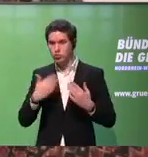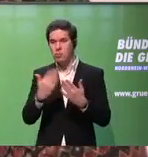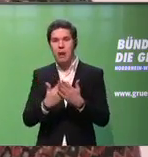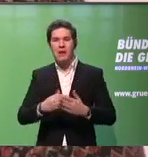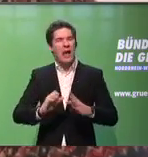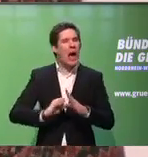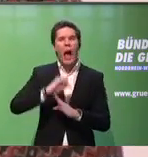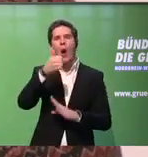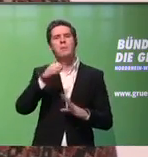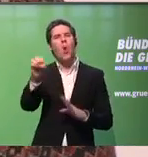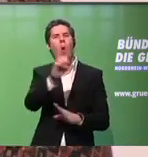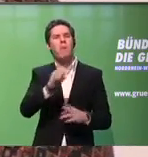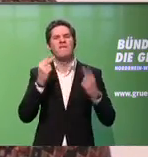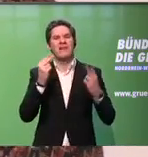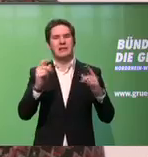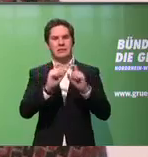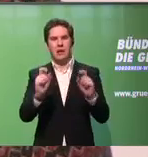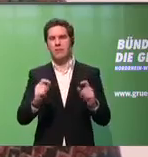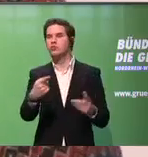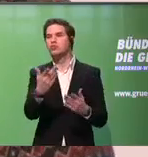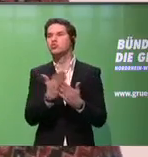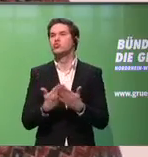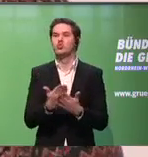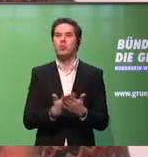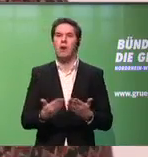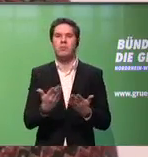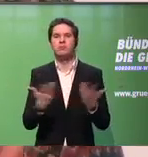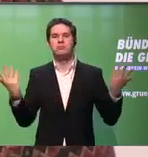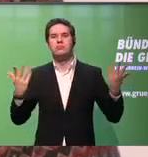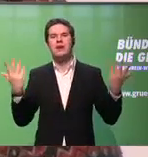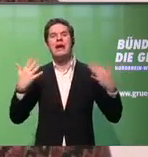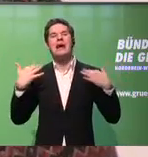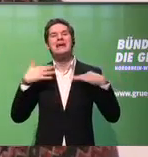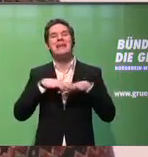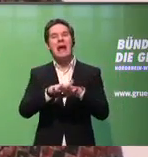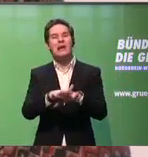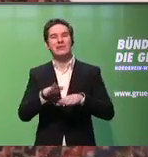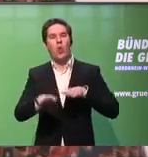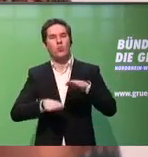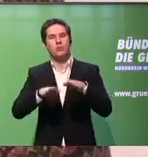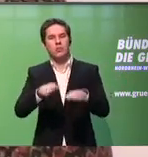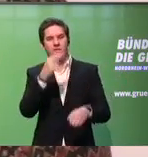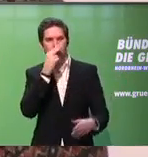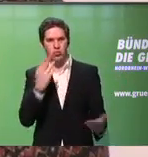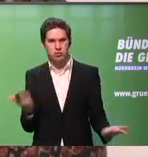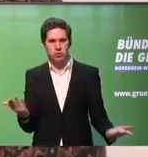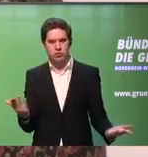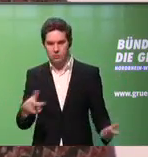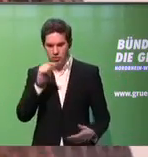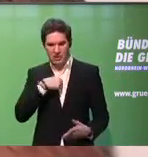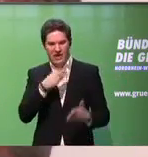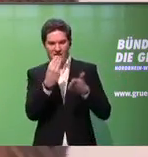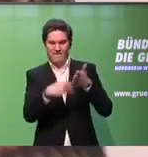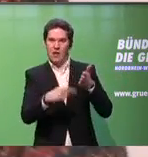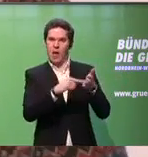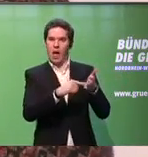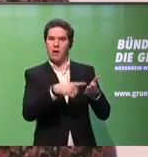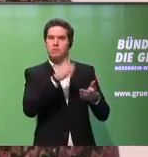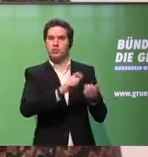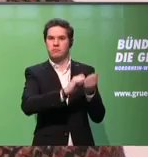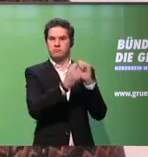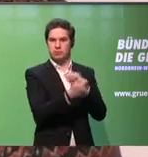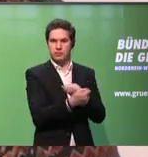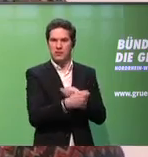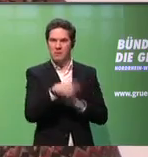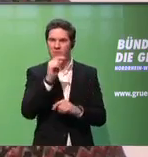Themen, ja, meinetwegen zu den nächsten Integrationsschritten, wenn wir einen Vertrag ändern müssen, damit